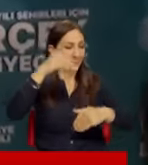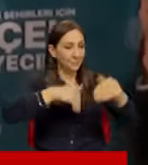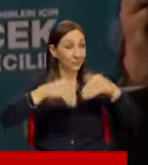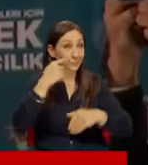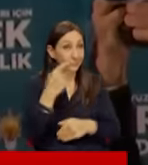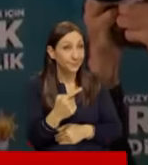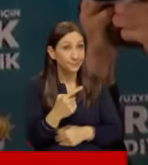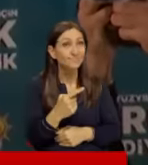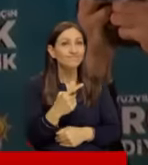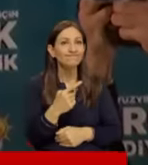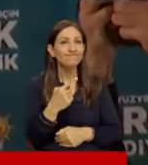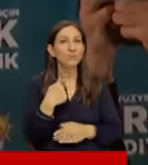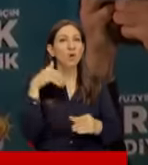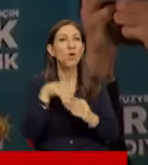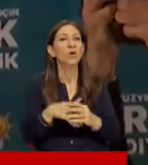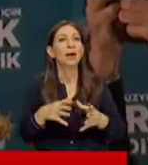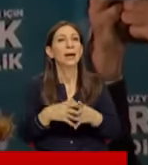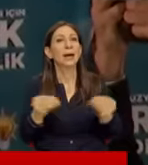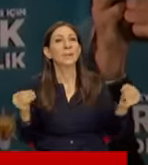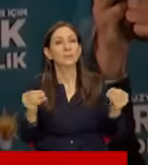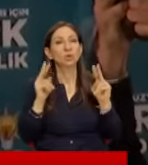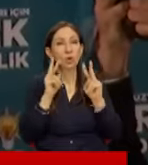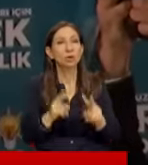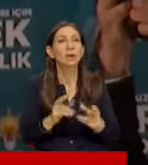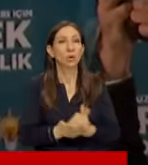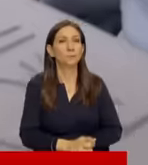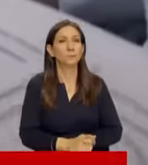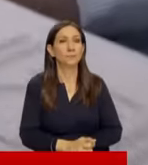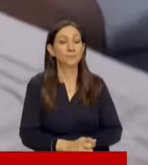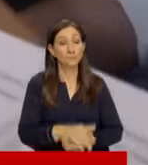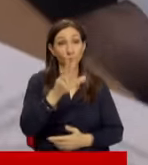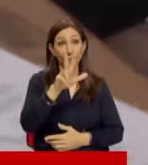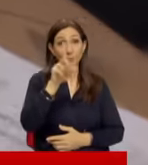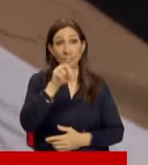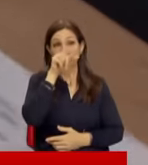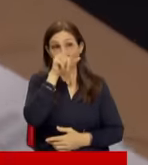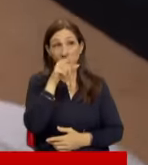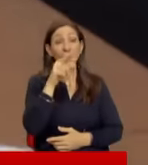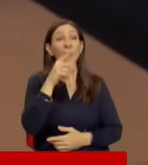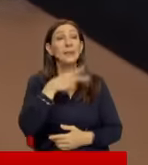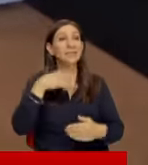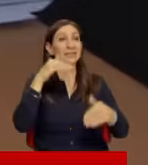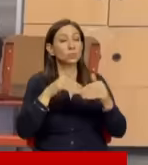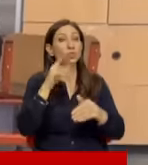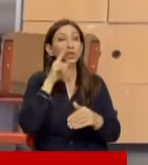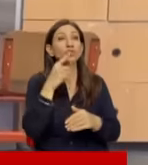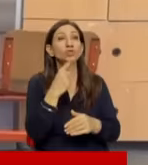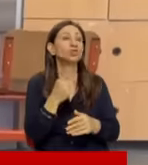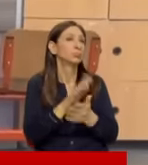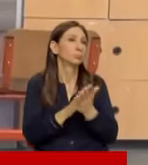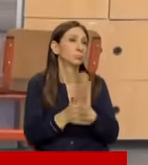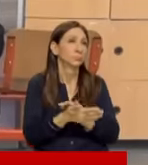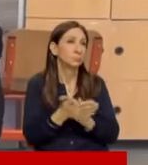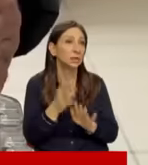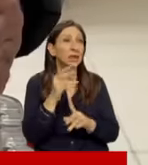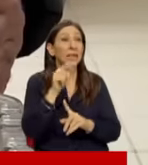idarelerde irtifa kaybı yaşadığımızı gösteriyor. 31 Mart mahalli idareler seçiminde millet son sözünü söyledi. Pek